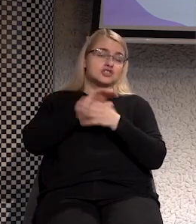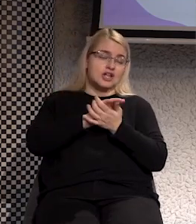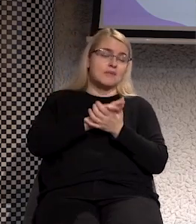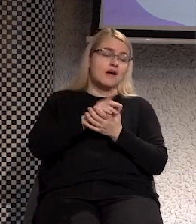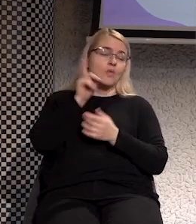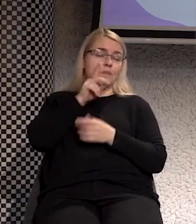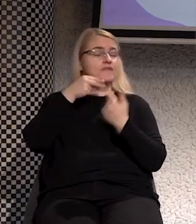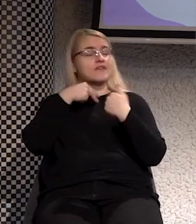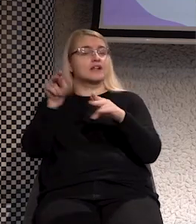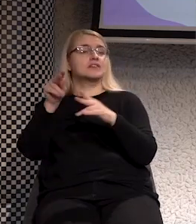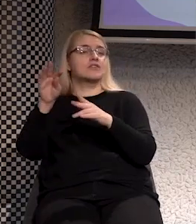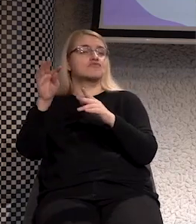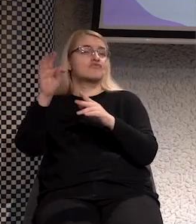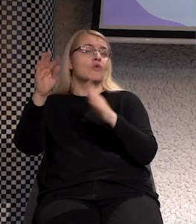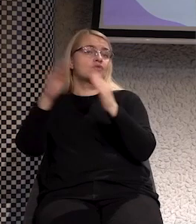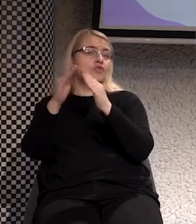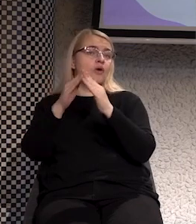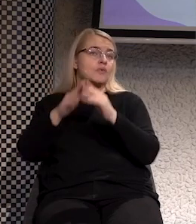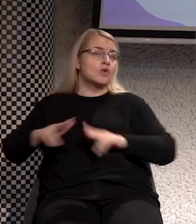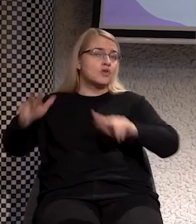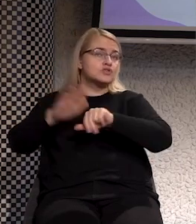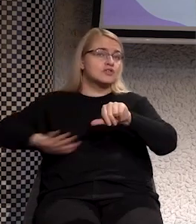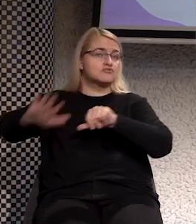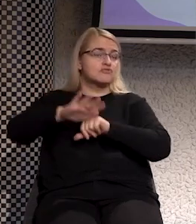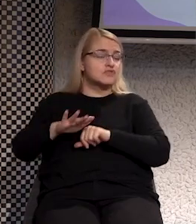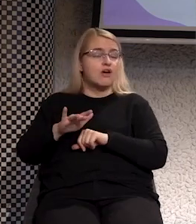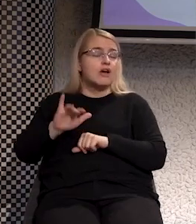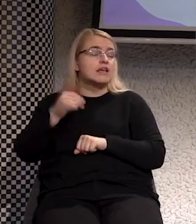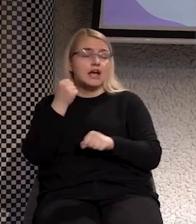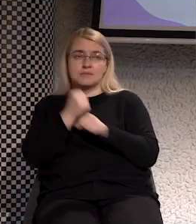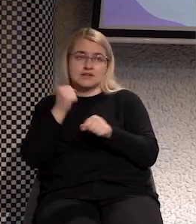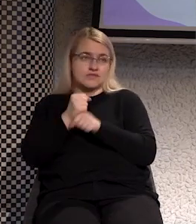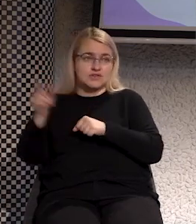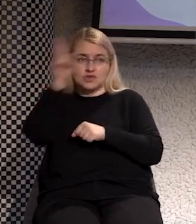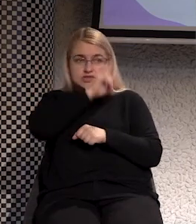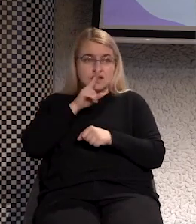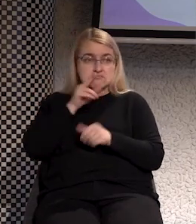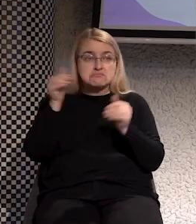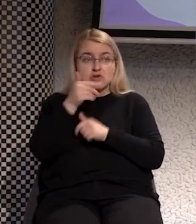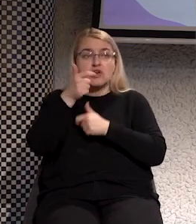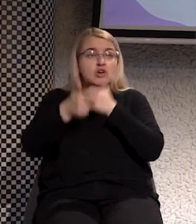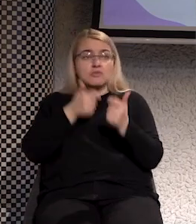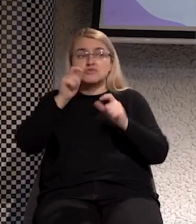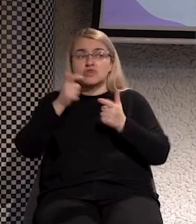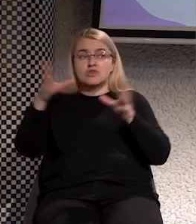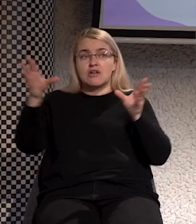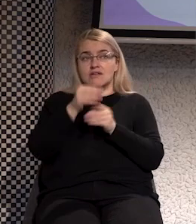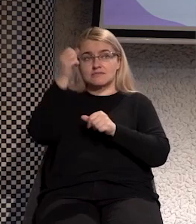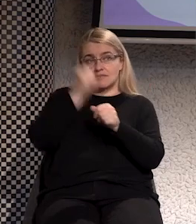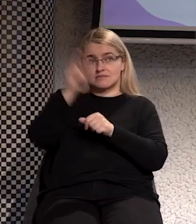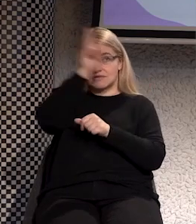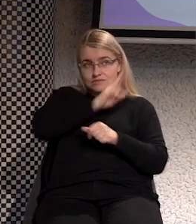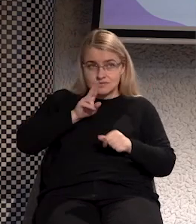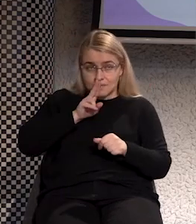do swojego rodzinnego środowiska, więc to jest trochę pytanie o to, jak pracować z rodzicami, czy można coś robić pracując z rodzicami. A trzecia